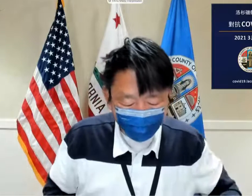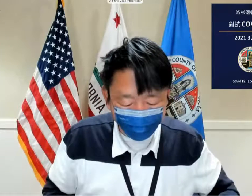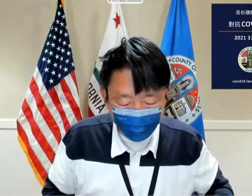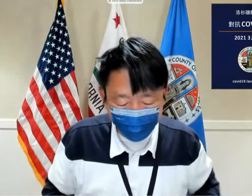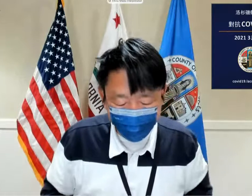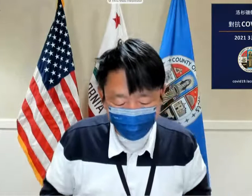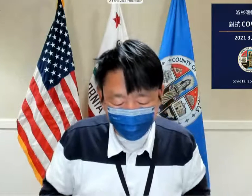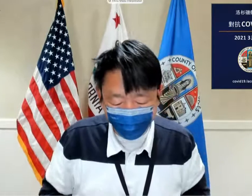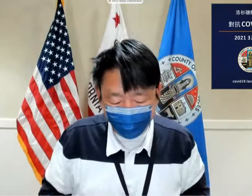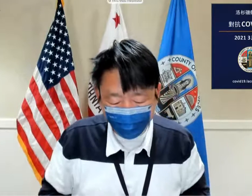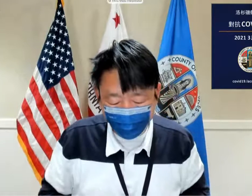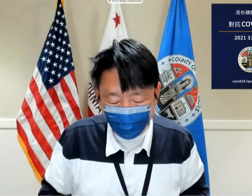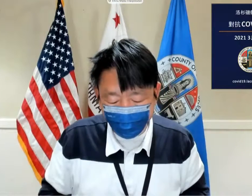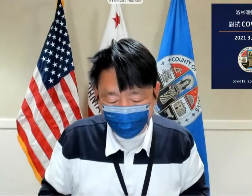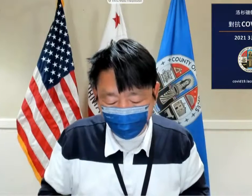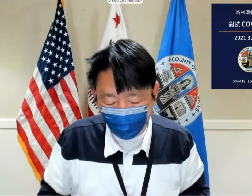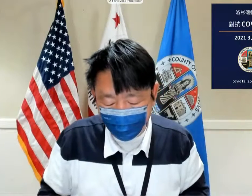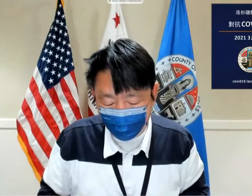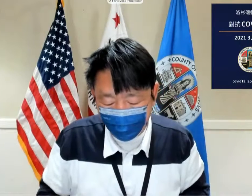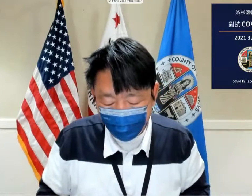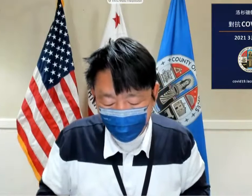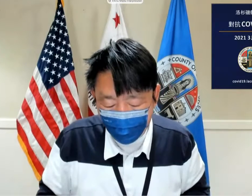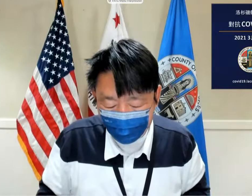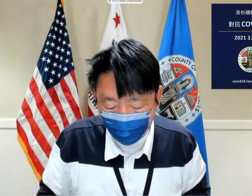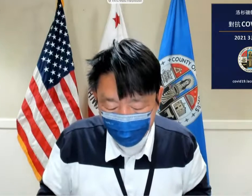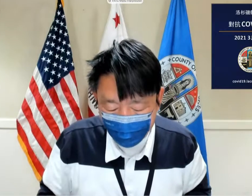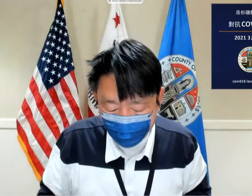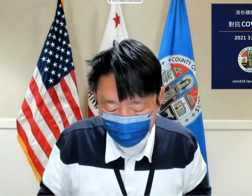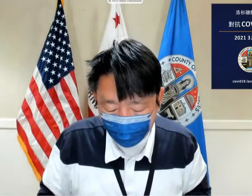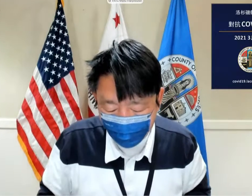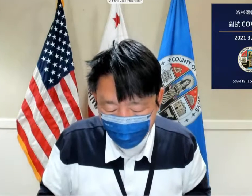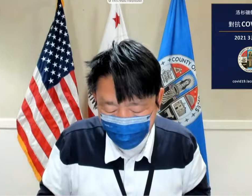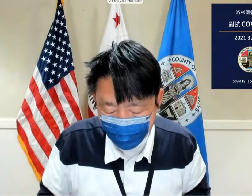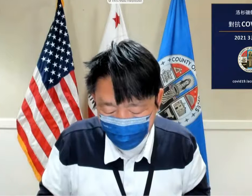1号到3月18号，洛县大约有